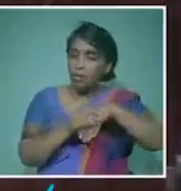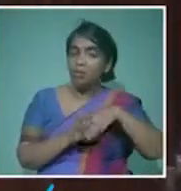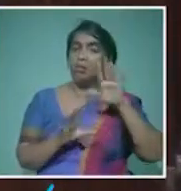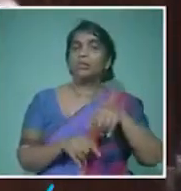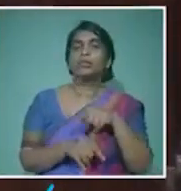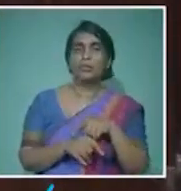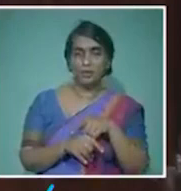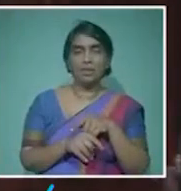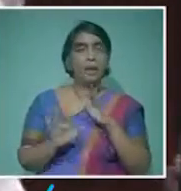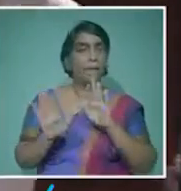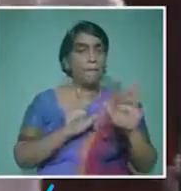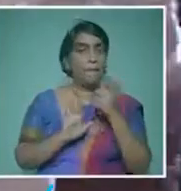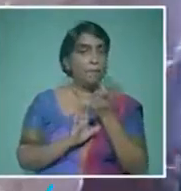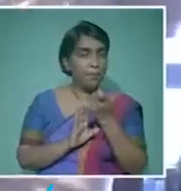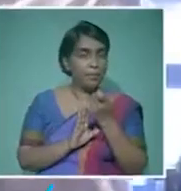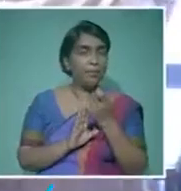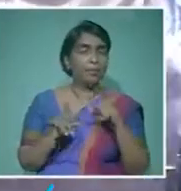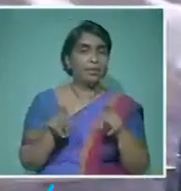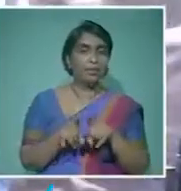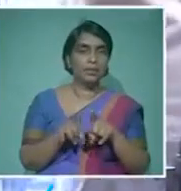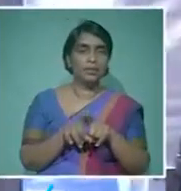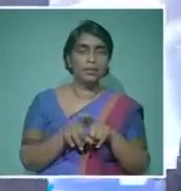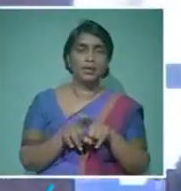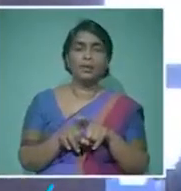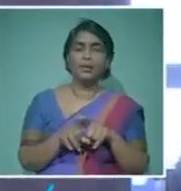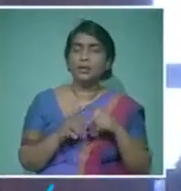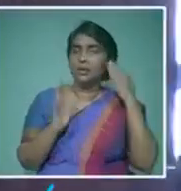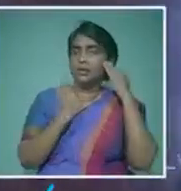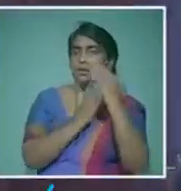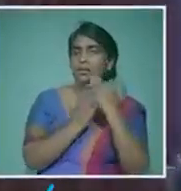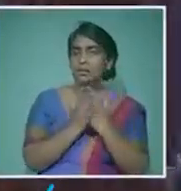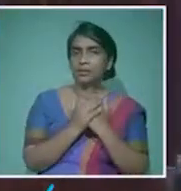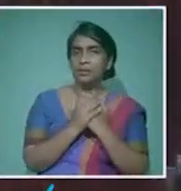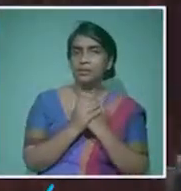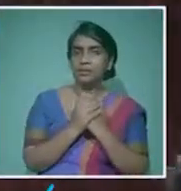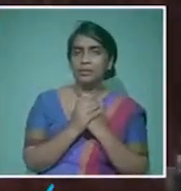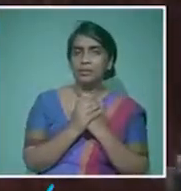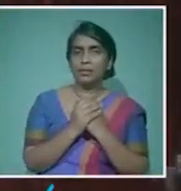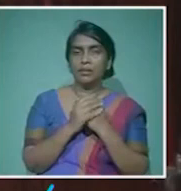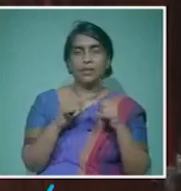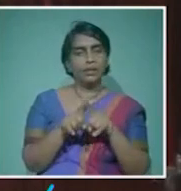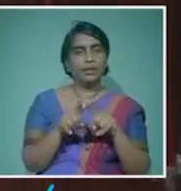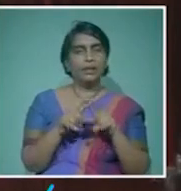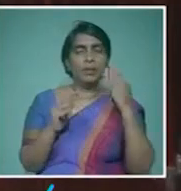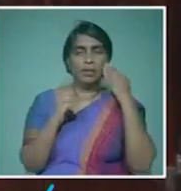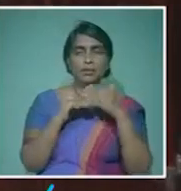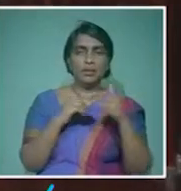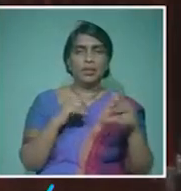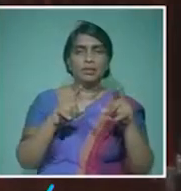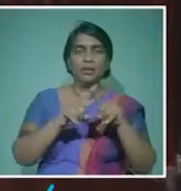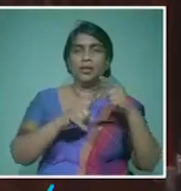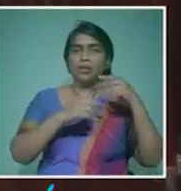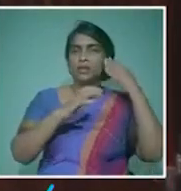yanna puluwam me palna milat thiyenona nan asurum karapuwama ekata palna milat thiyennone ekeni vivida vidiyata tamanta hitumana apeta miliniyama karanna beri wenna mokak hari kramavediyak